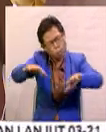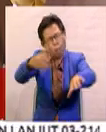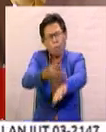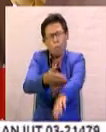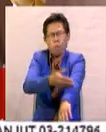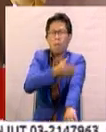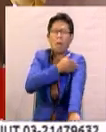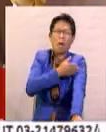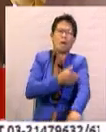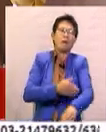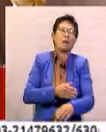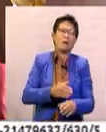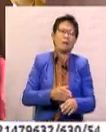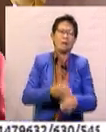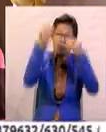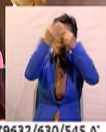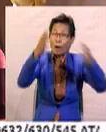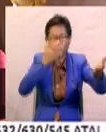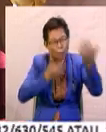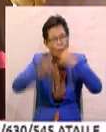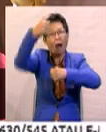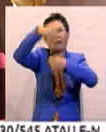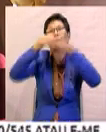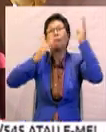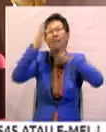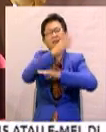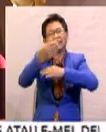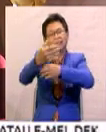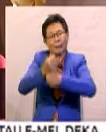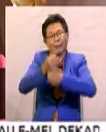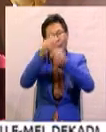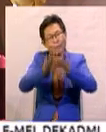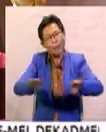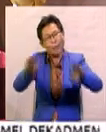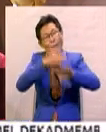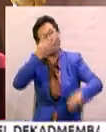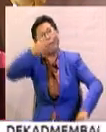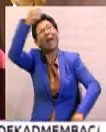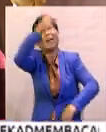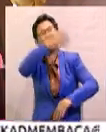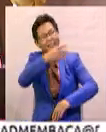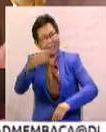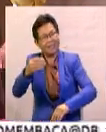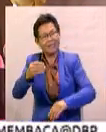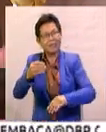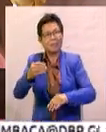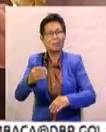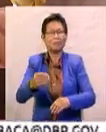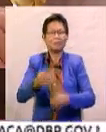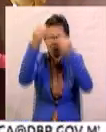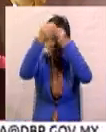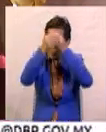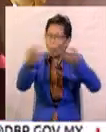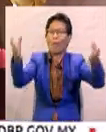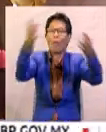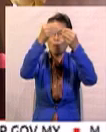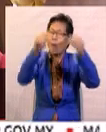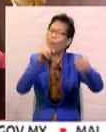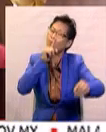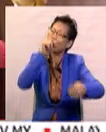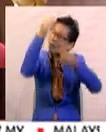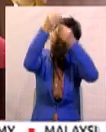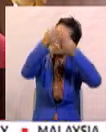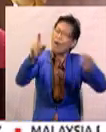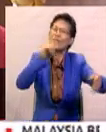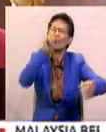media yang antara yang terpaling terbaik di Malaysia yang dapat memberikan berita-berita yang terbaik dan juga memberikan info-info yang benar dan